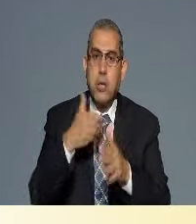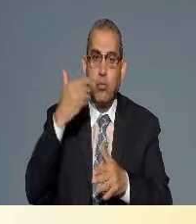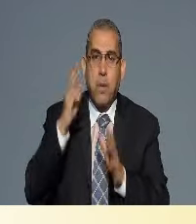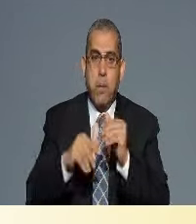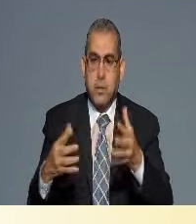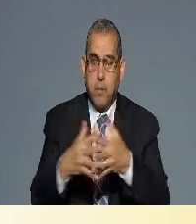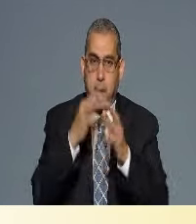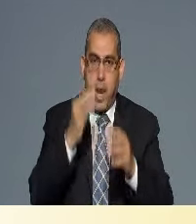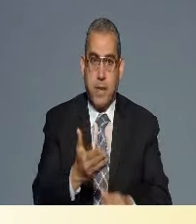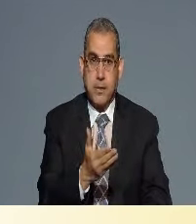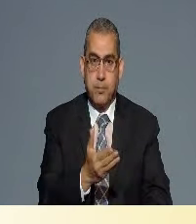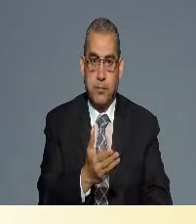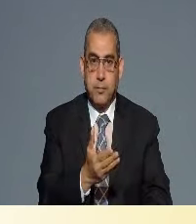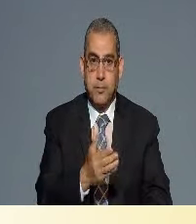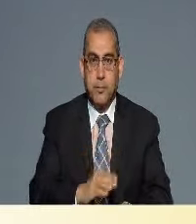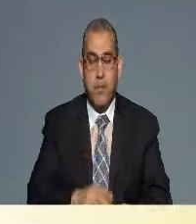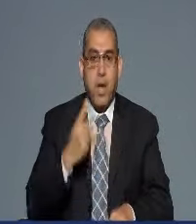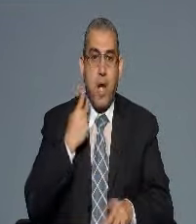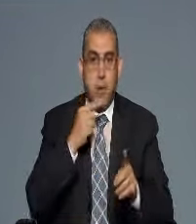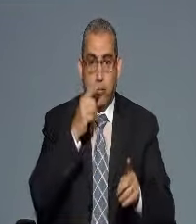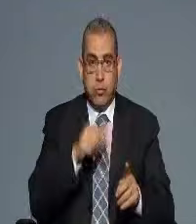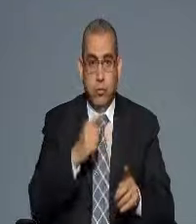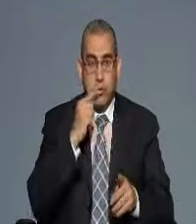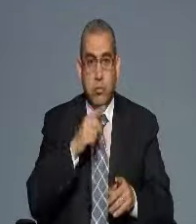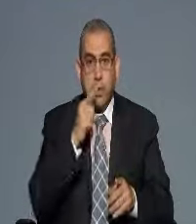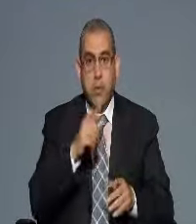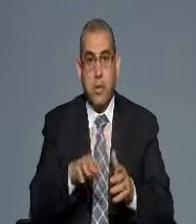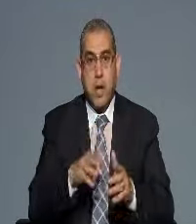أرقام. احنا هنا حضرتك بنتكلم على مفهوم